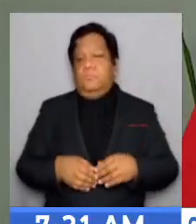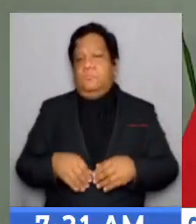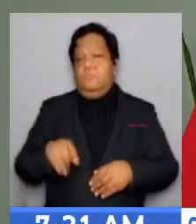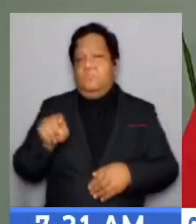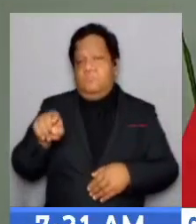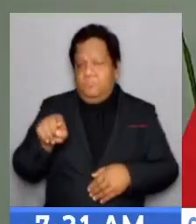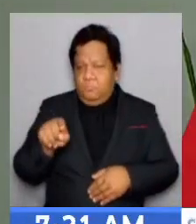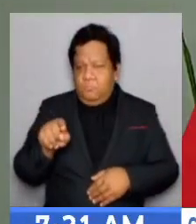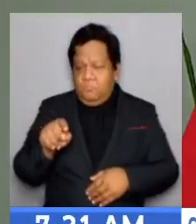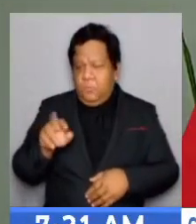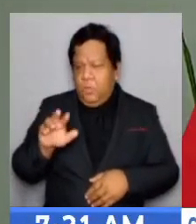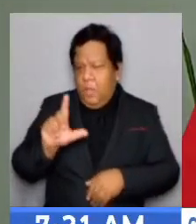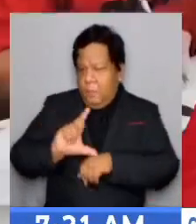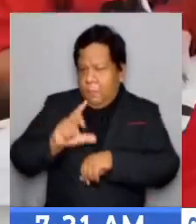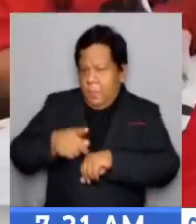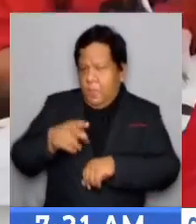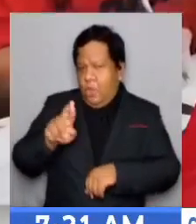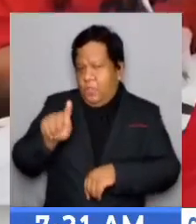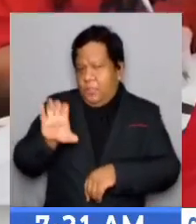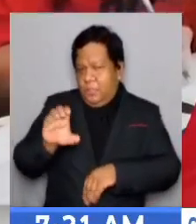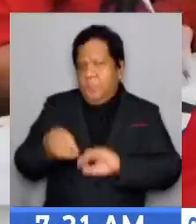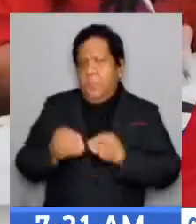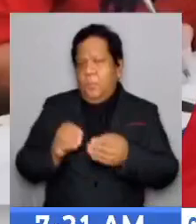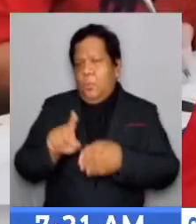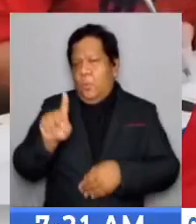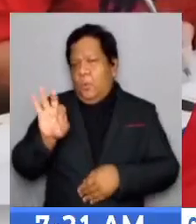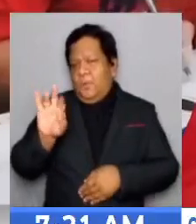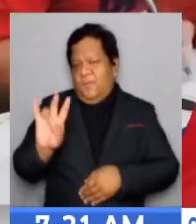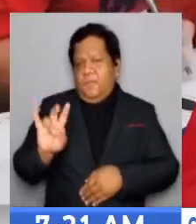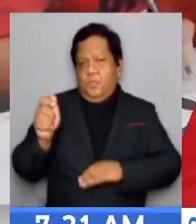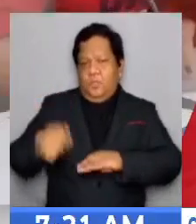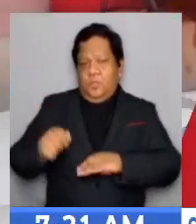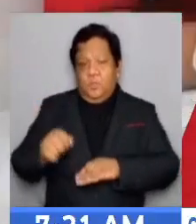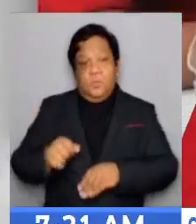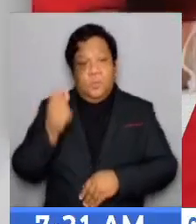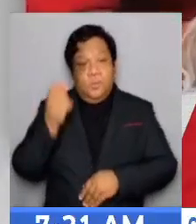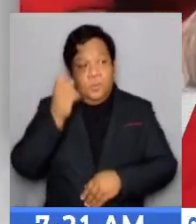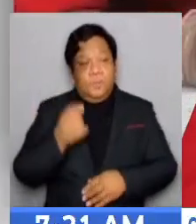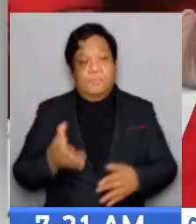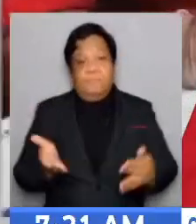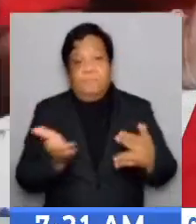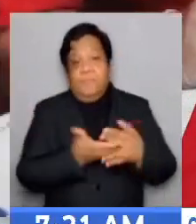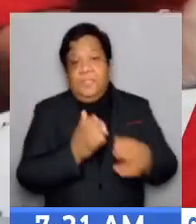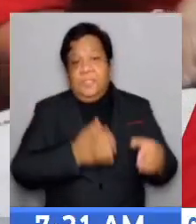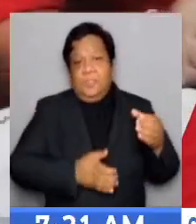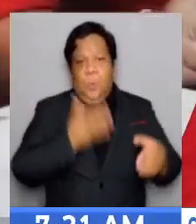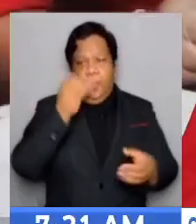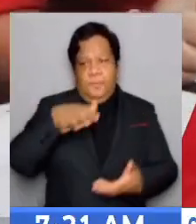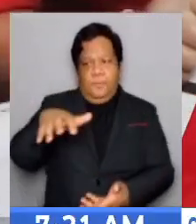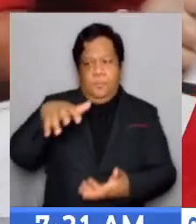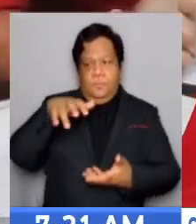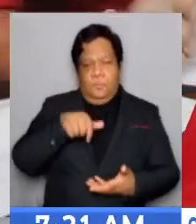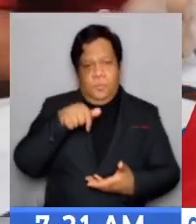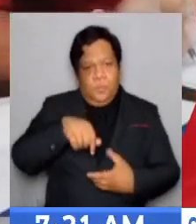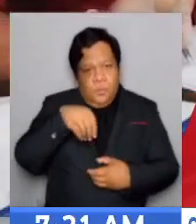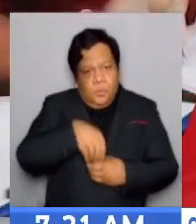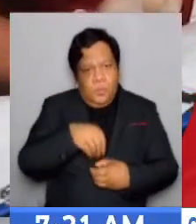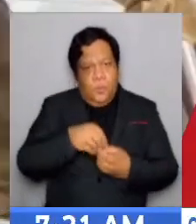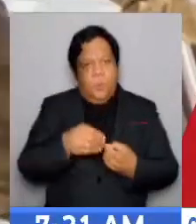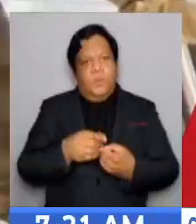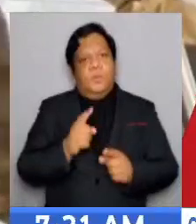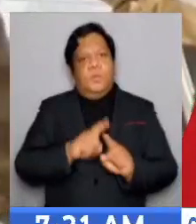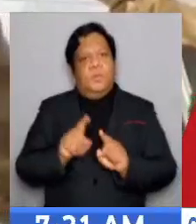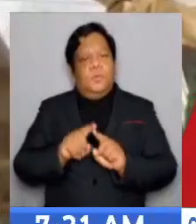Kinasuhan si Juanito Remulla matapos umanong tumanggap ng package na naglalaman na mahigit 1 milyong pisong halaga ng kush o